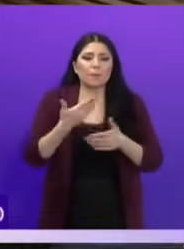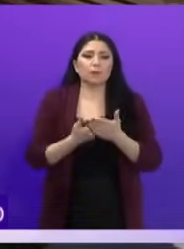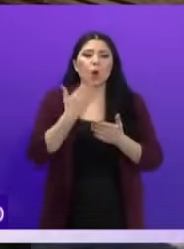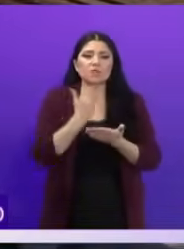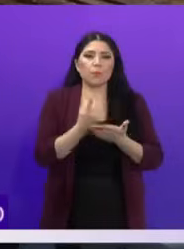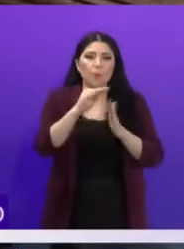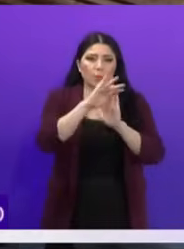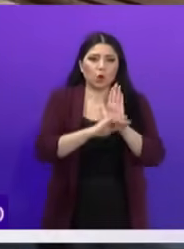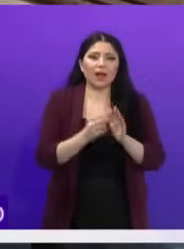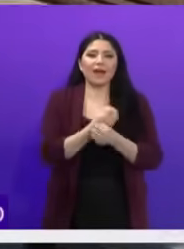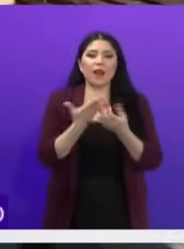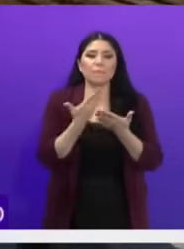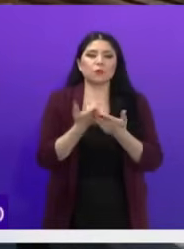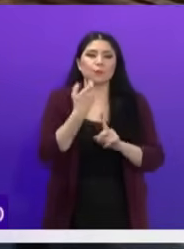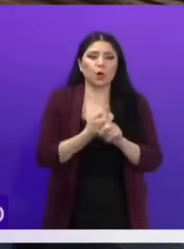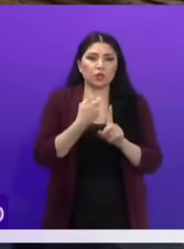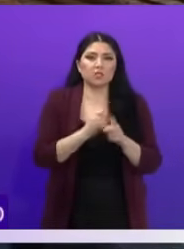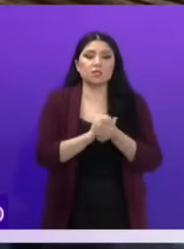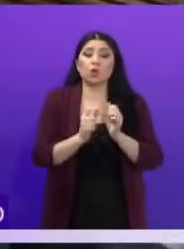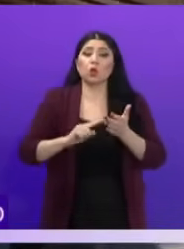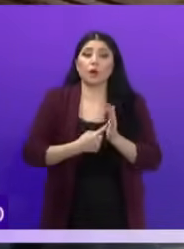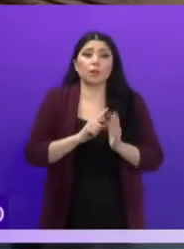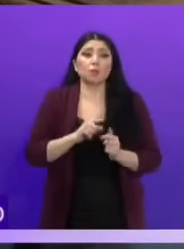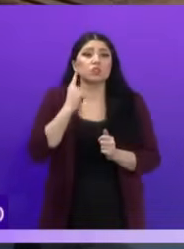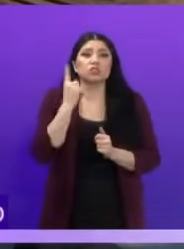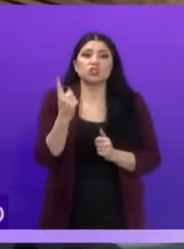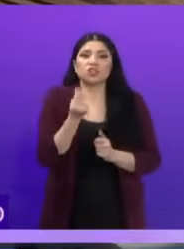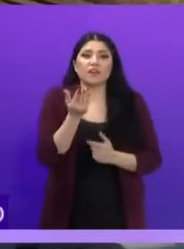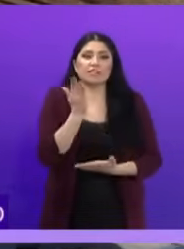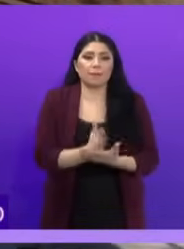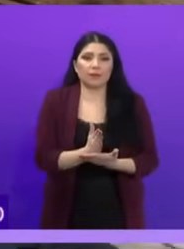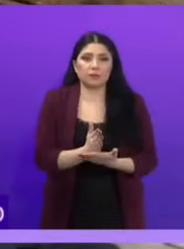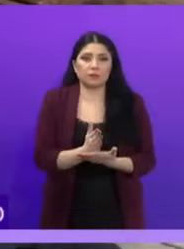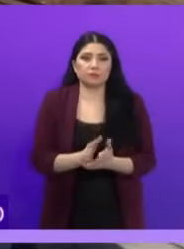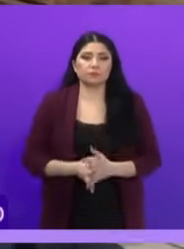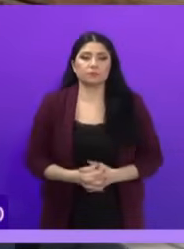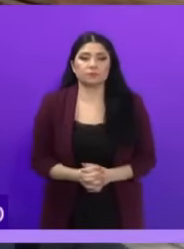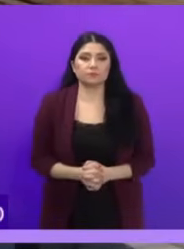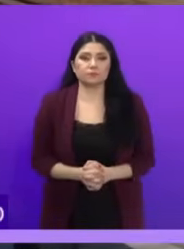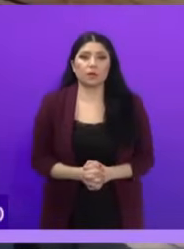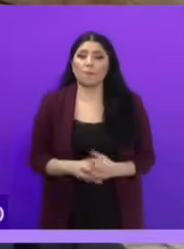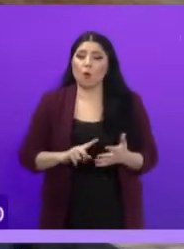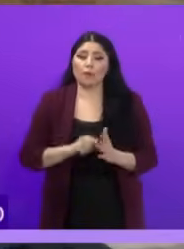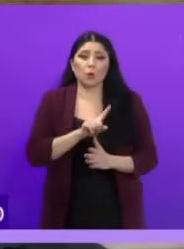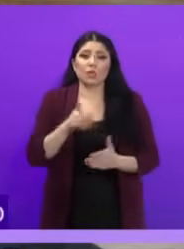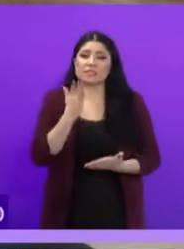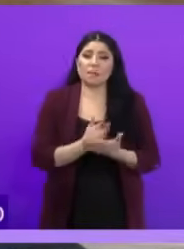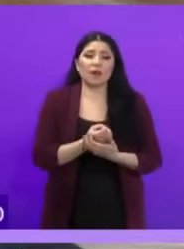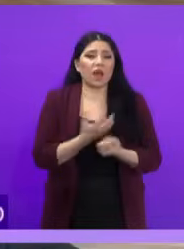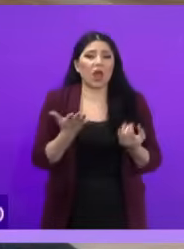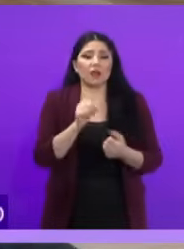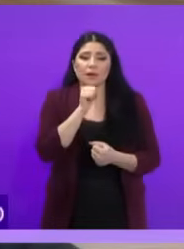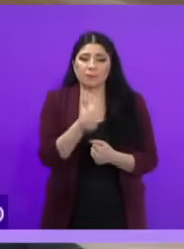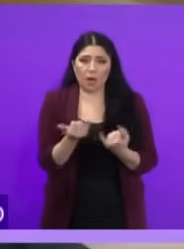program clar al protestelor sau deocamdată nu este nimic stabilit în acest sens? Nu este nimic stabilit foarte clar în acest